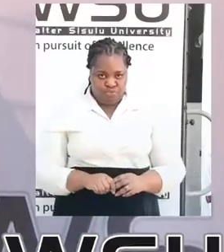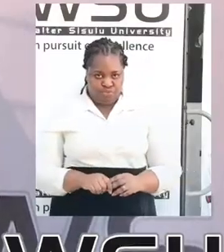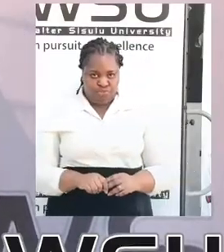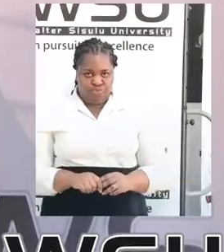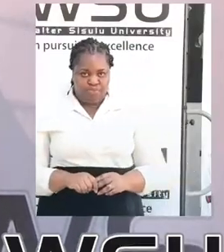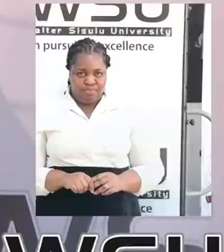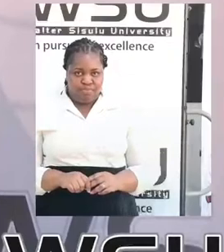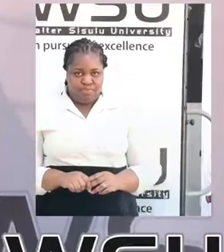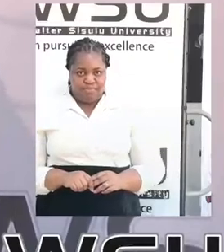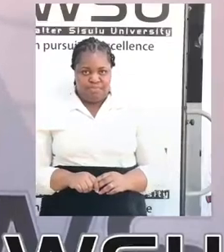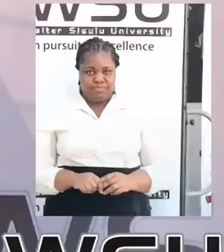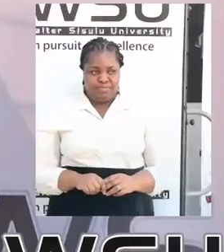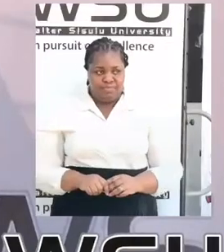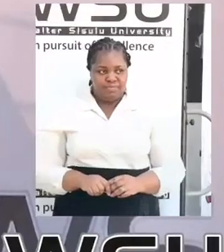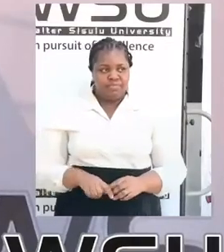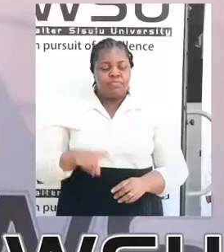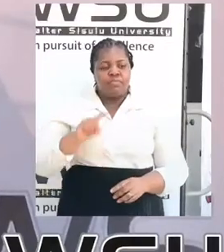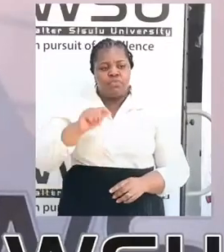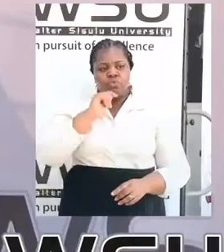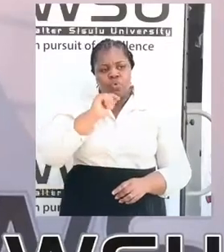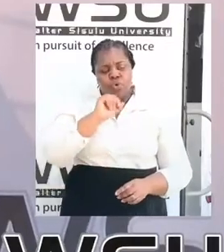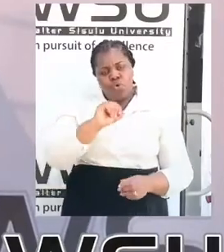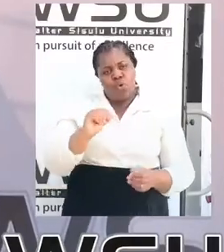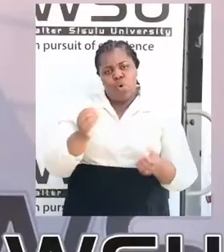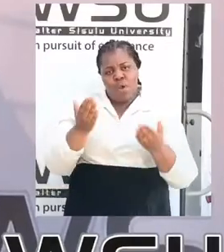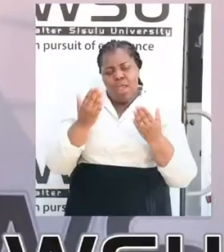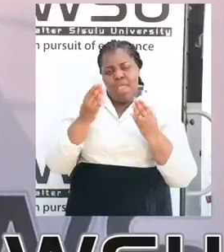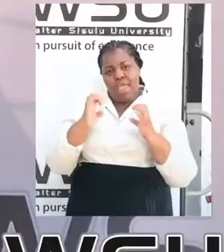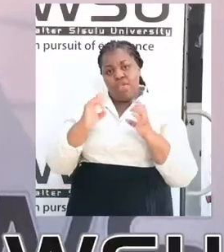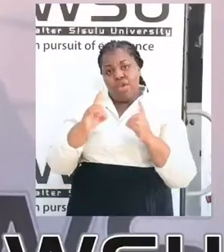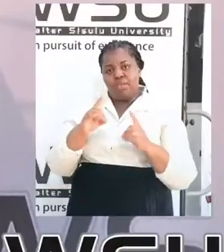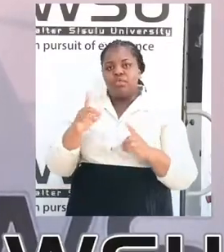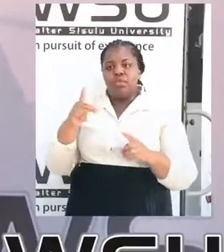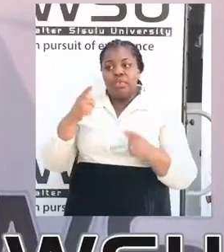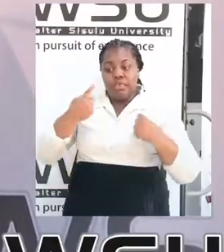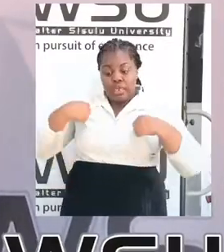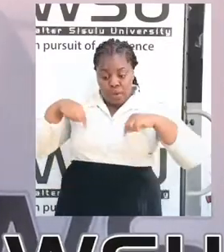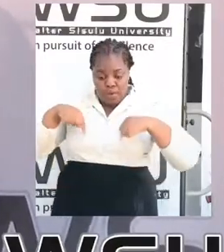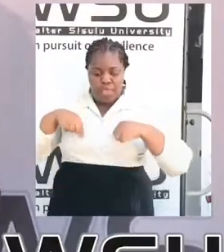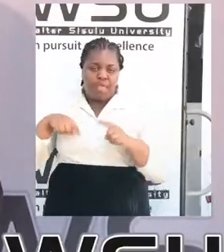ngasentla imfundo yenu ke si-convocation singa